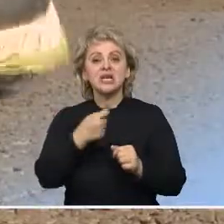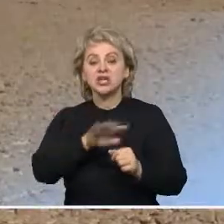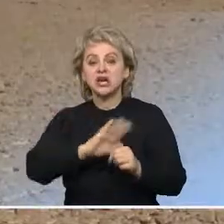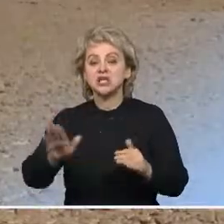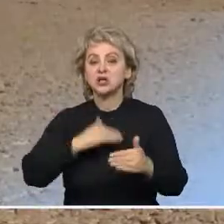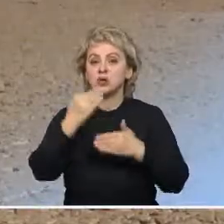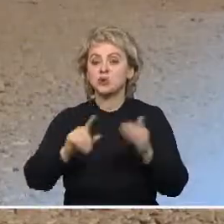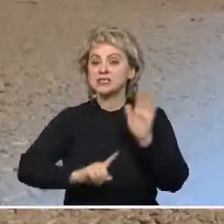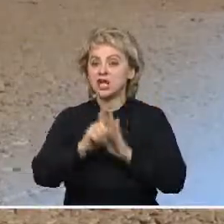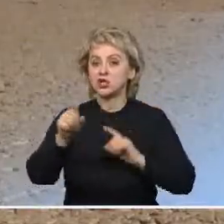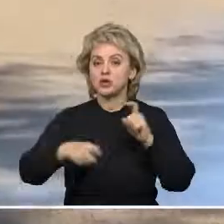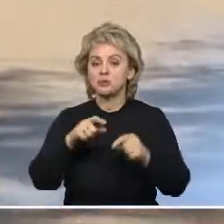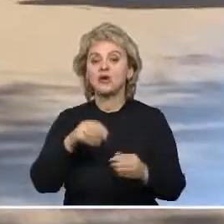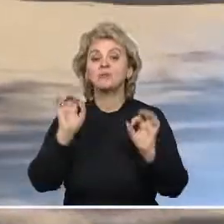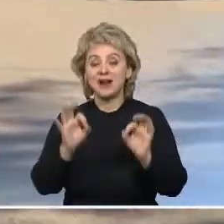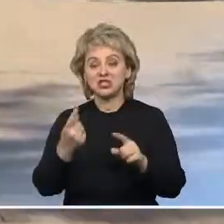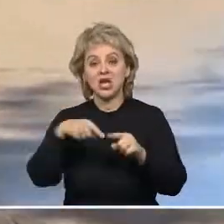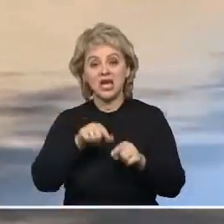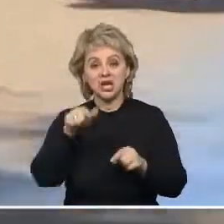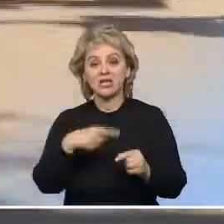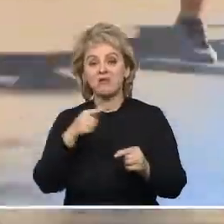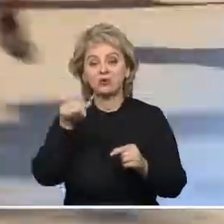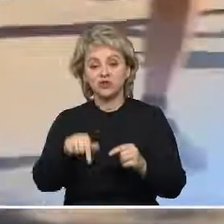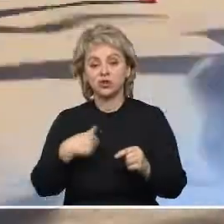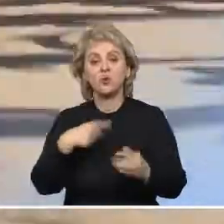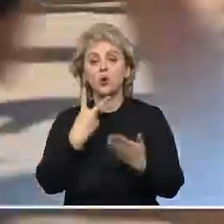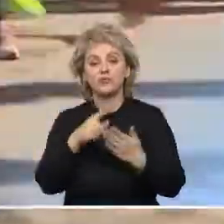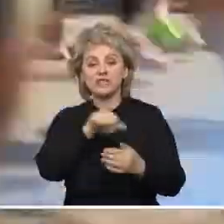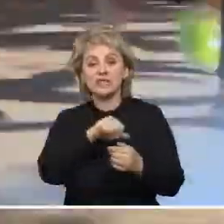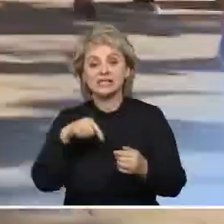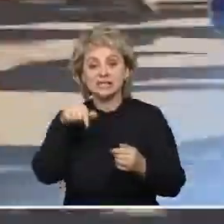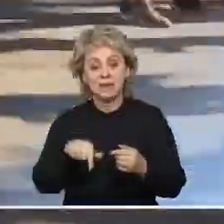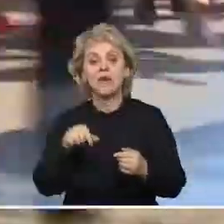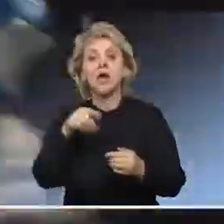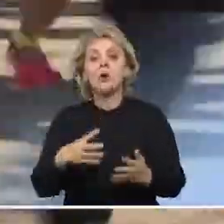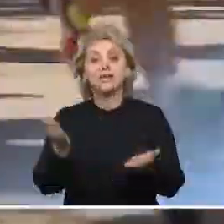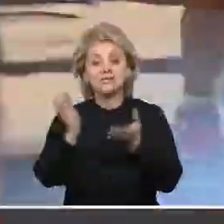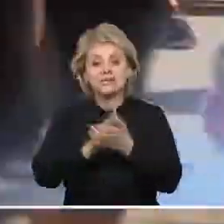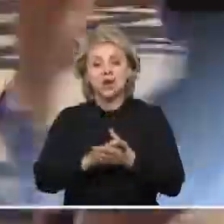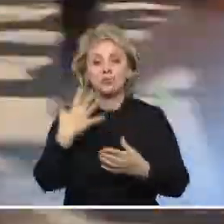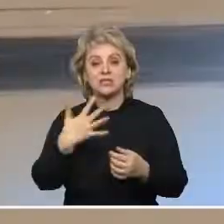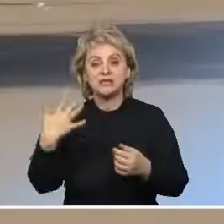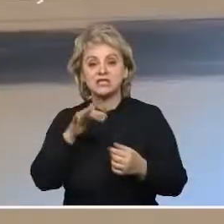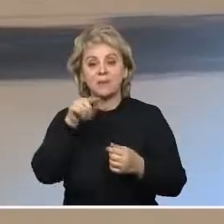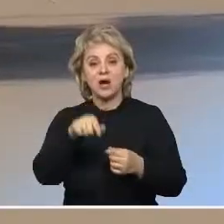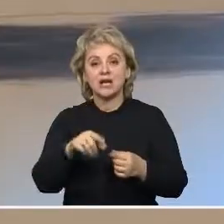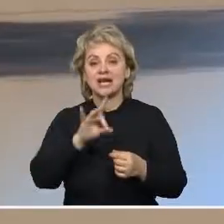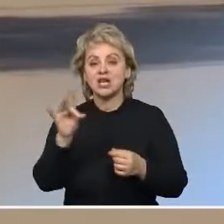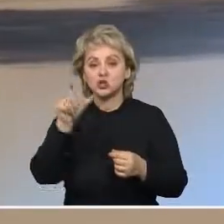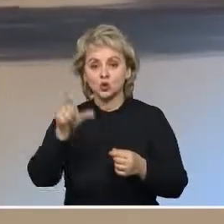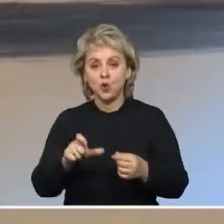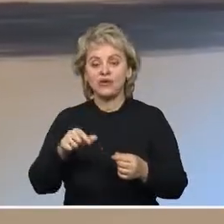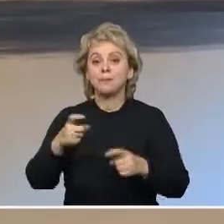не поздно начать бегать. В правдивости этого утверждения мы убедились в очередной раз при знакомстве с 55-летним